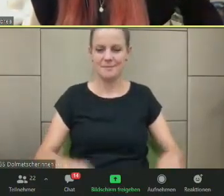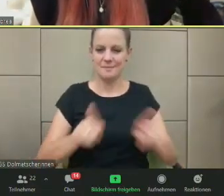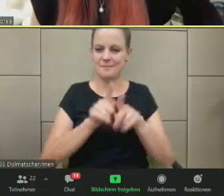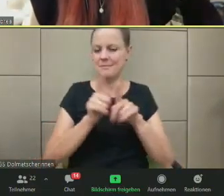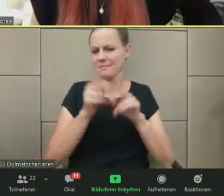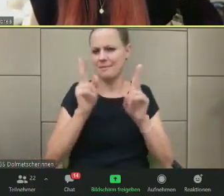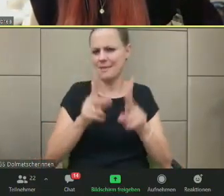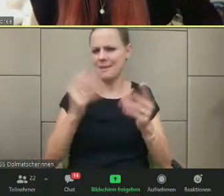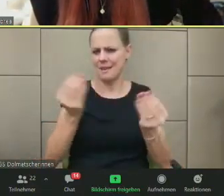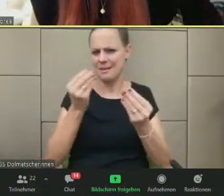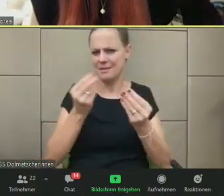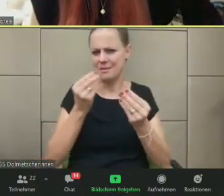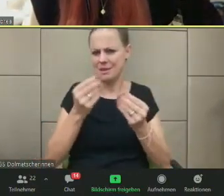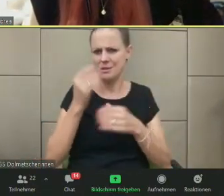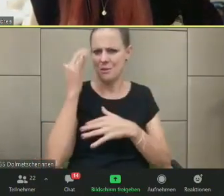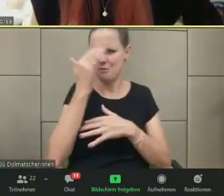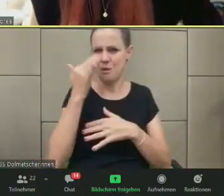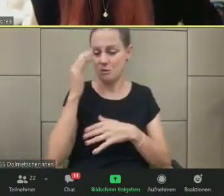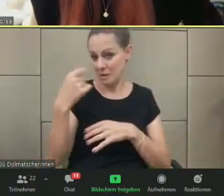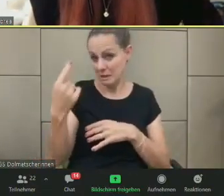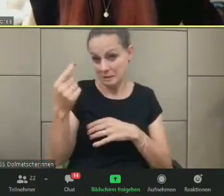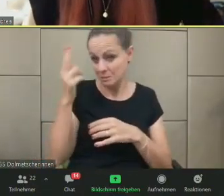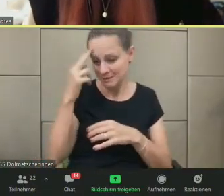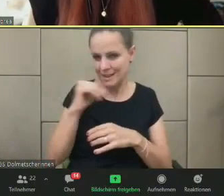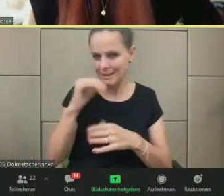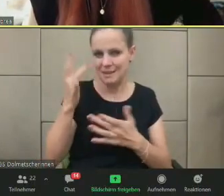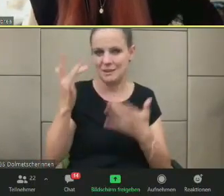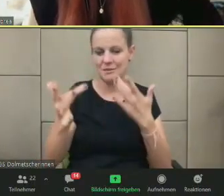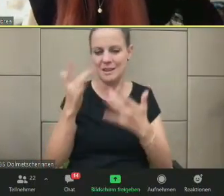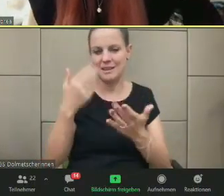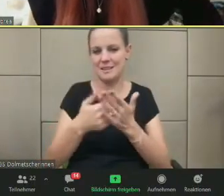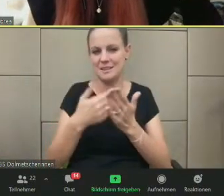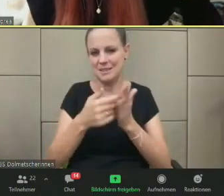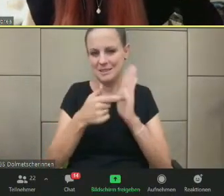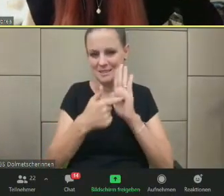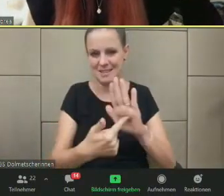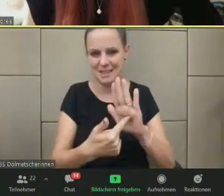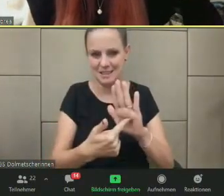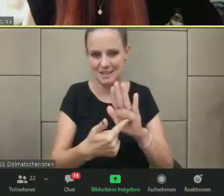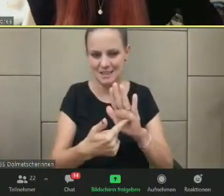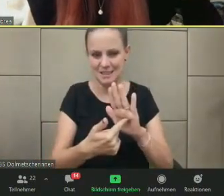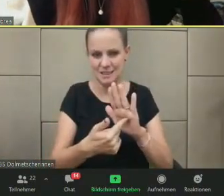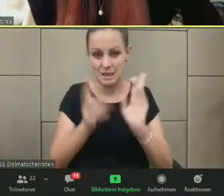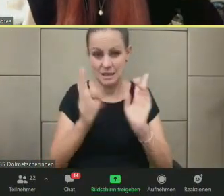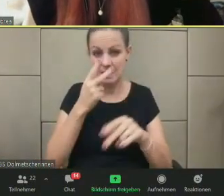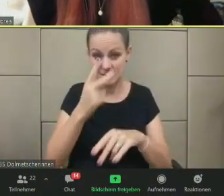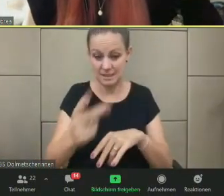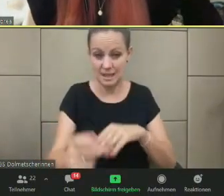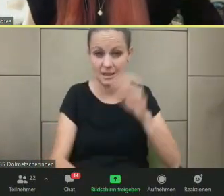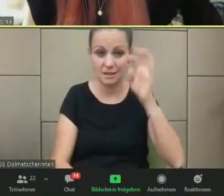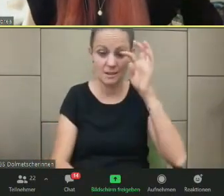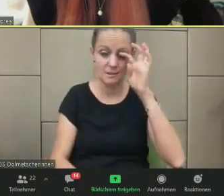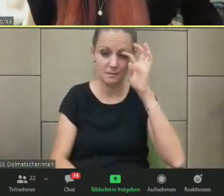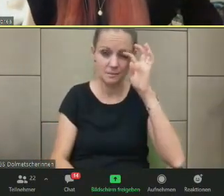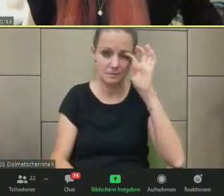drunter vorstellen können, die das nicht kennen. Bitte sagt mir Bescheid, ob ihr das auch sehen könnt.